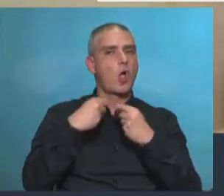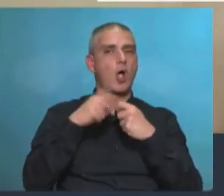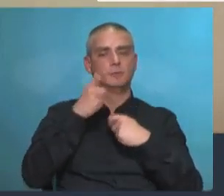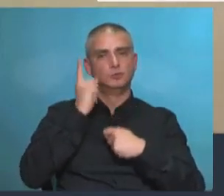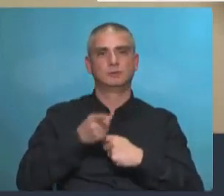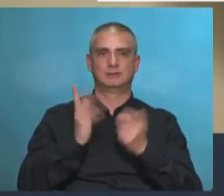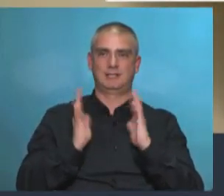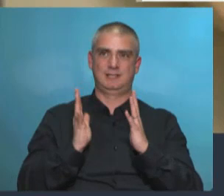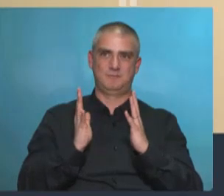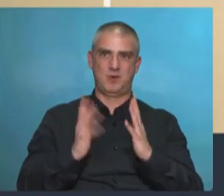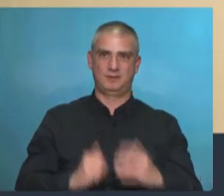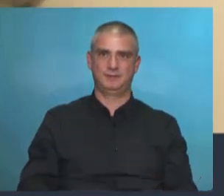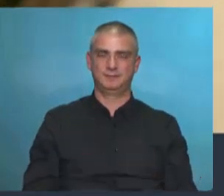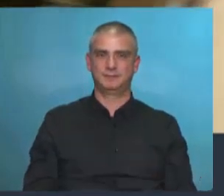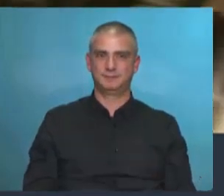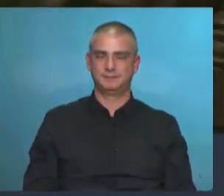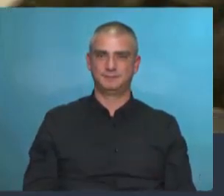כך.